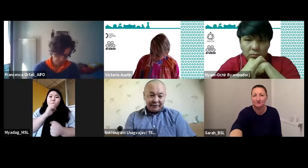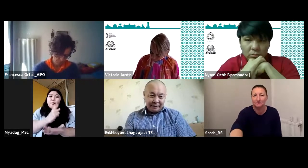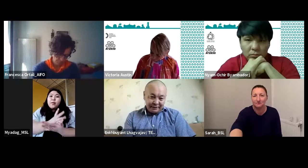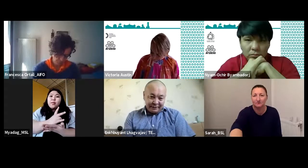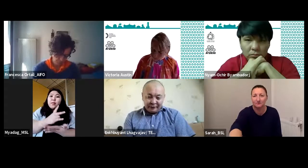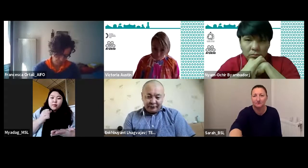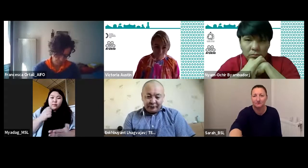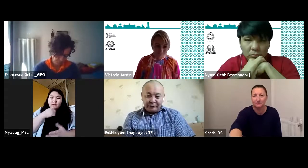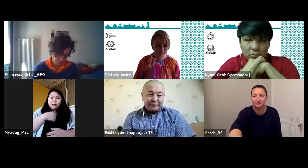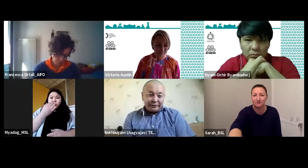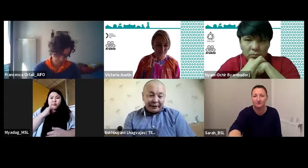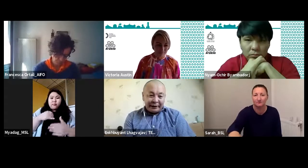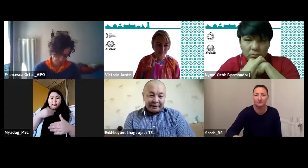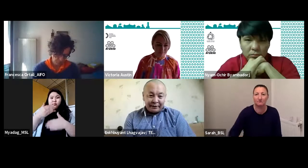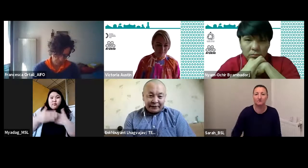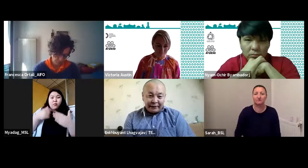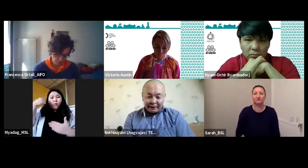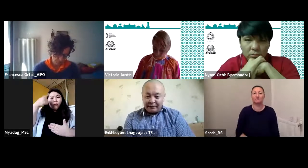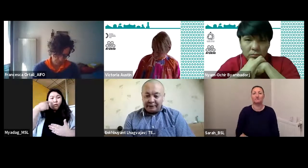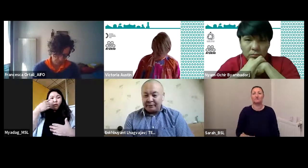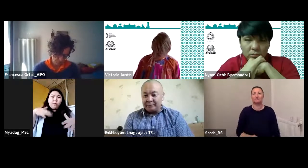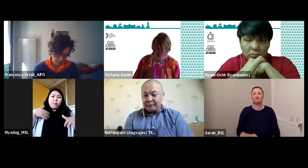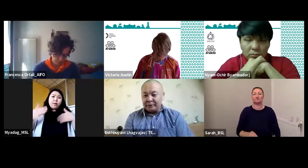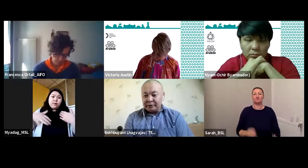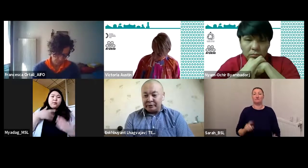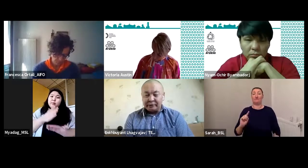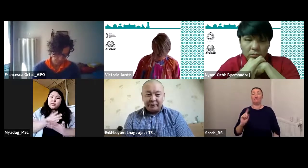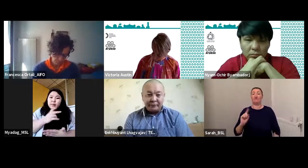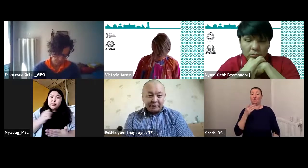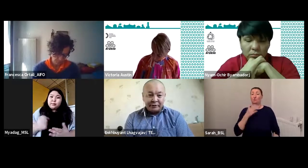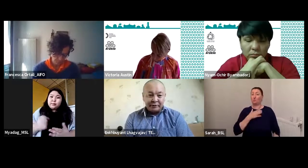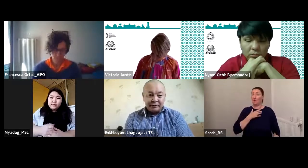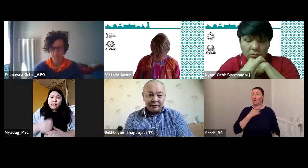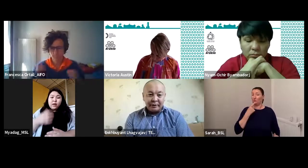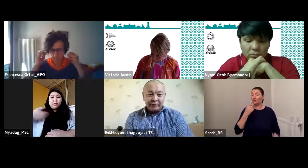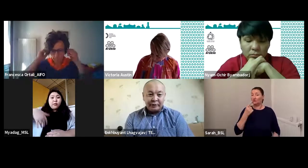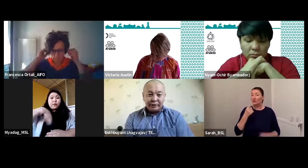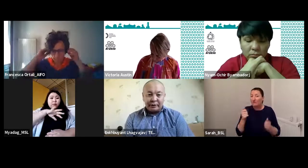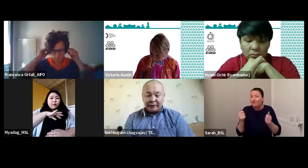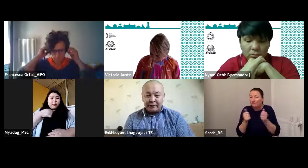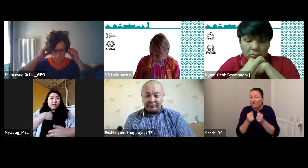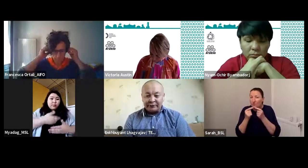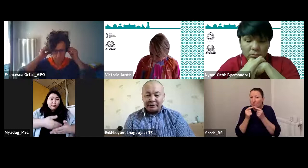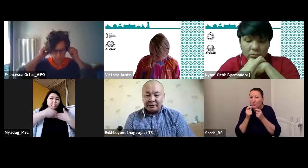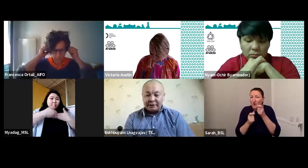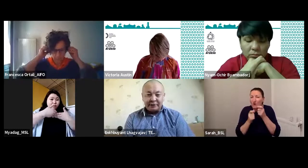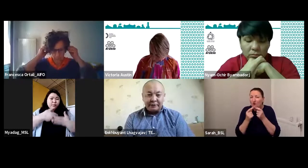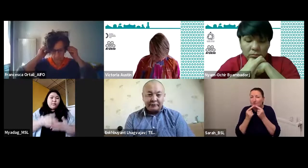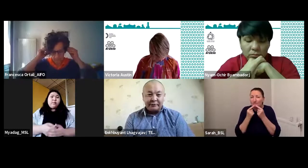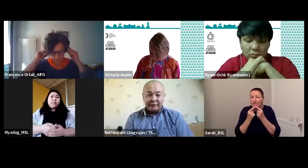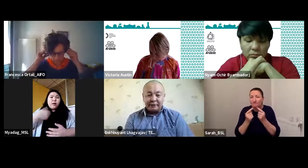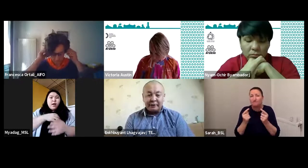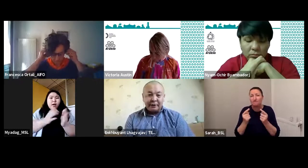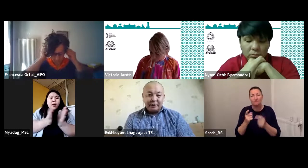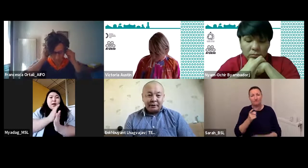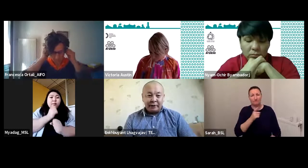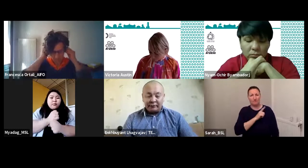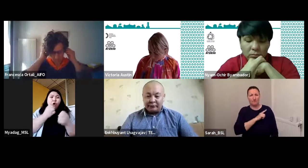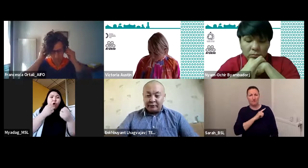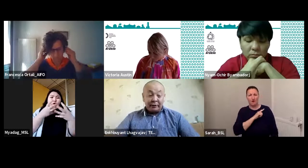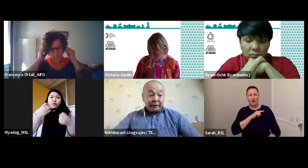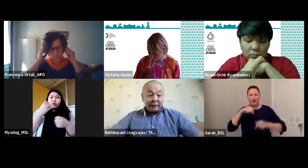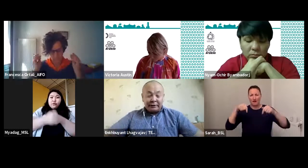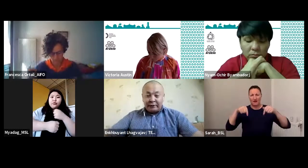ингэж одоо бодож их баярлж байна. Тэгээд бид нарыг дэмжиж биднэртэй хамтарч ажиллаж олон